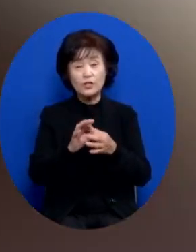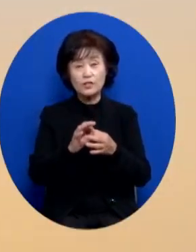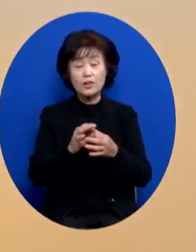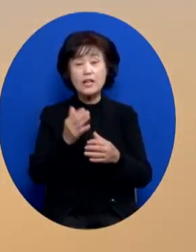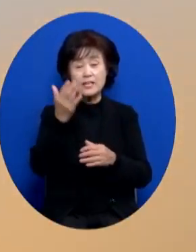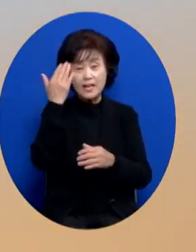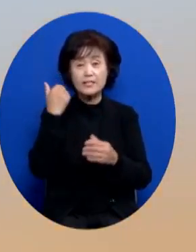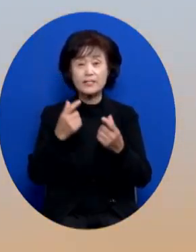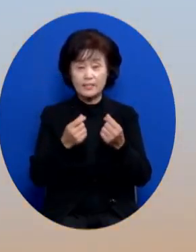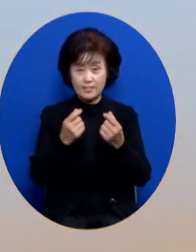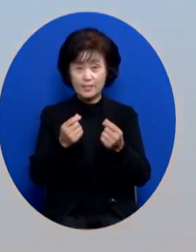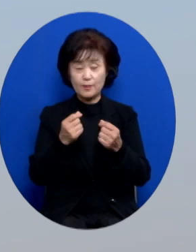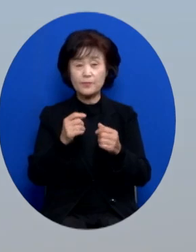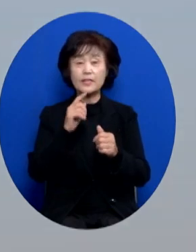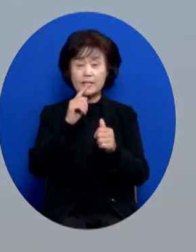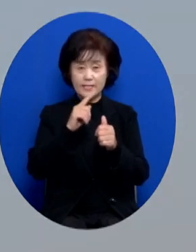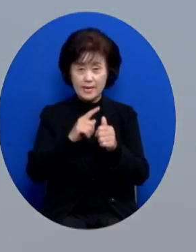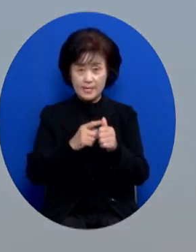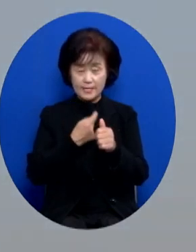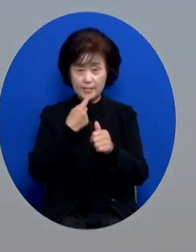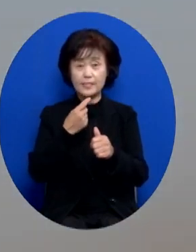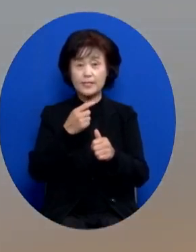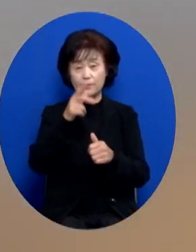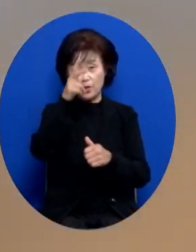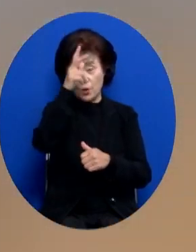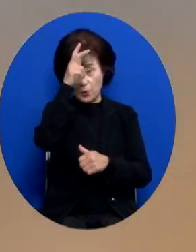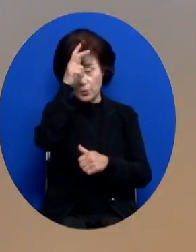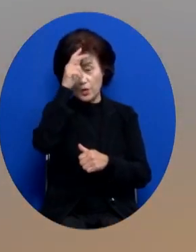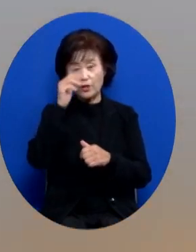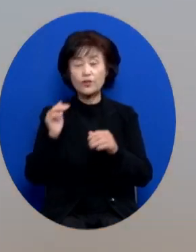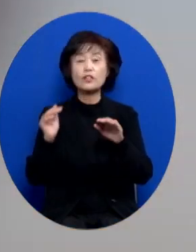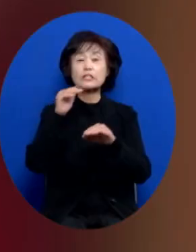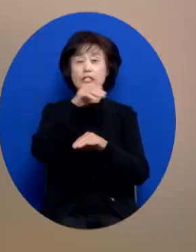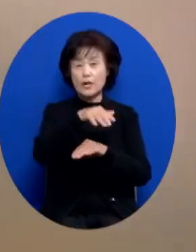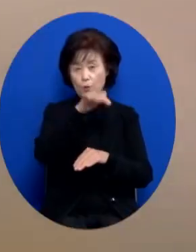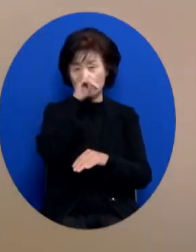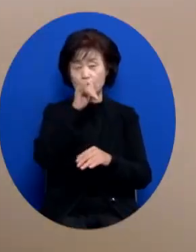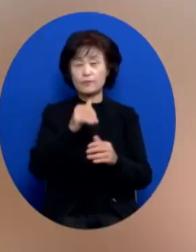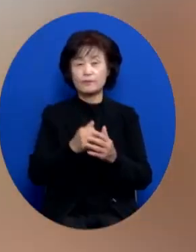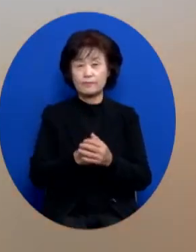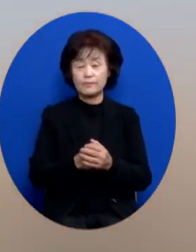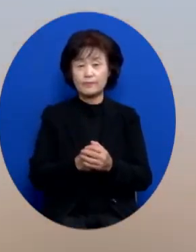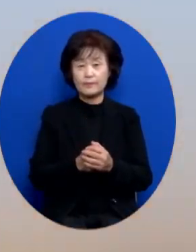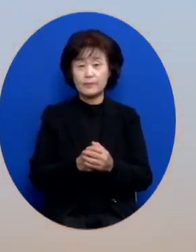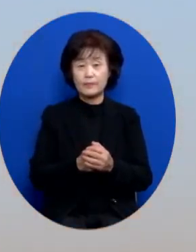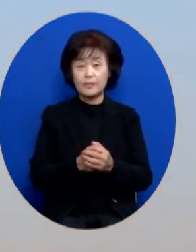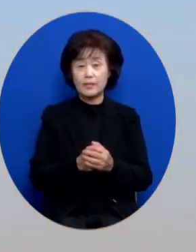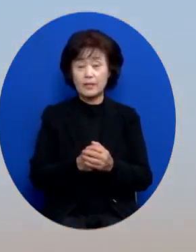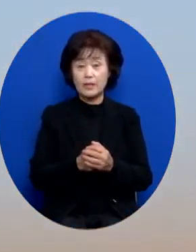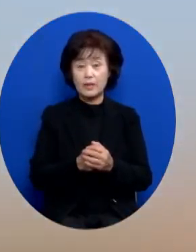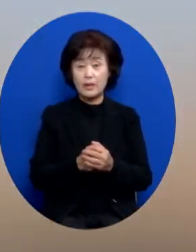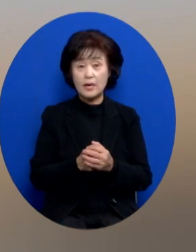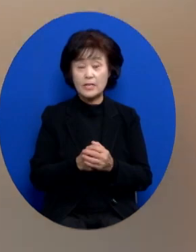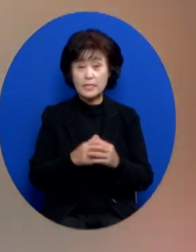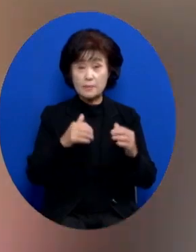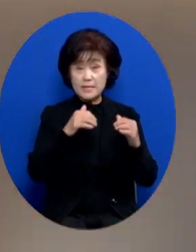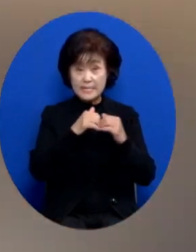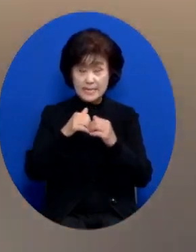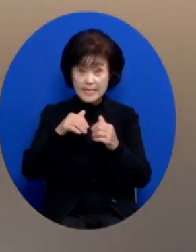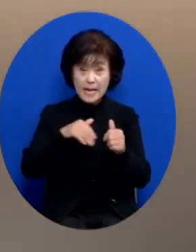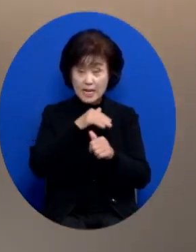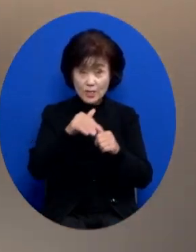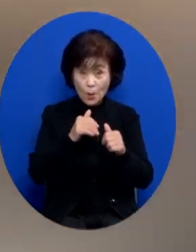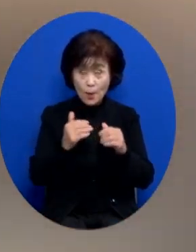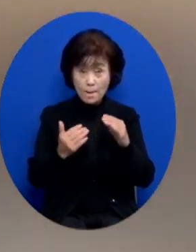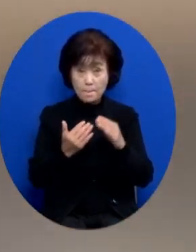따라서 자연스럽게 빠져나왔다고 보시면 됩니다. 그러니까 뭐 이런 상황이 벌어졌을 때